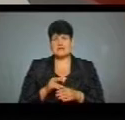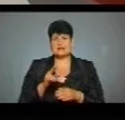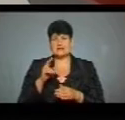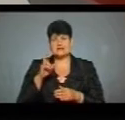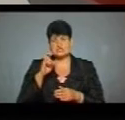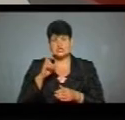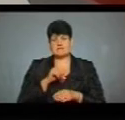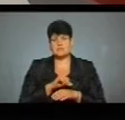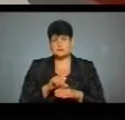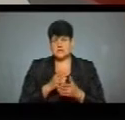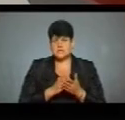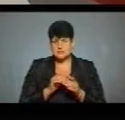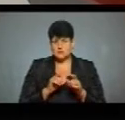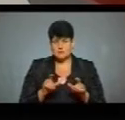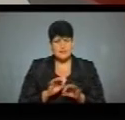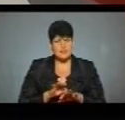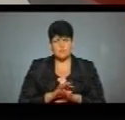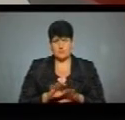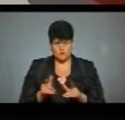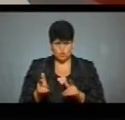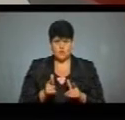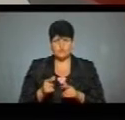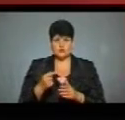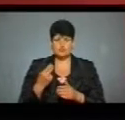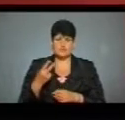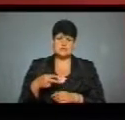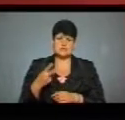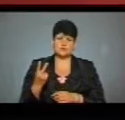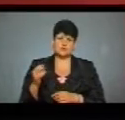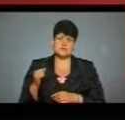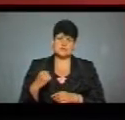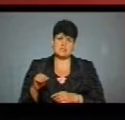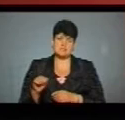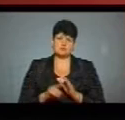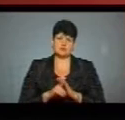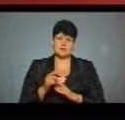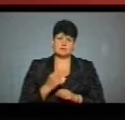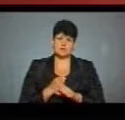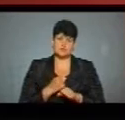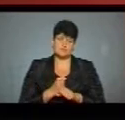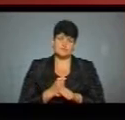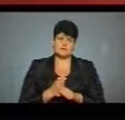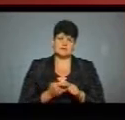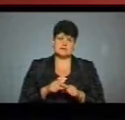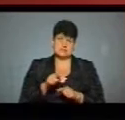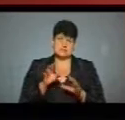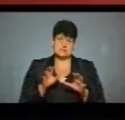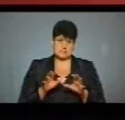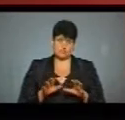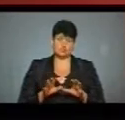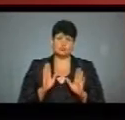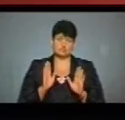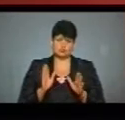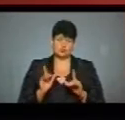служба не проводила. Але ви, власне, готові до того, що 22 серпня вступає в дію і цей закон, і будете